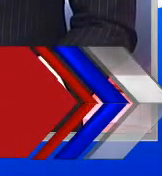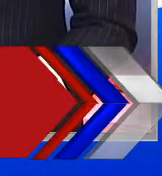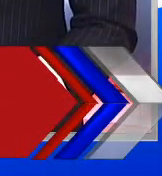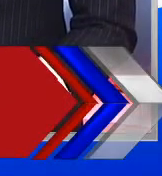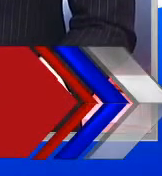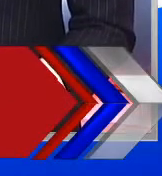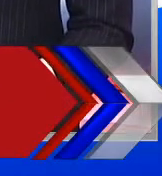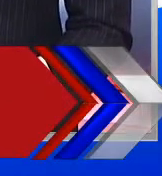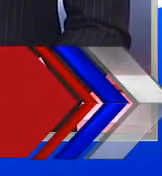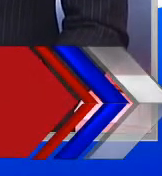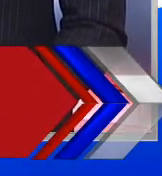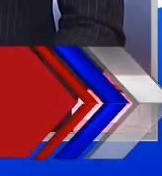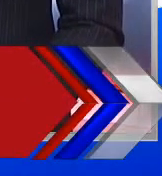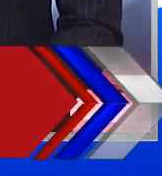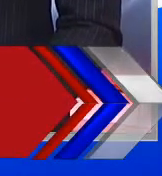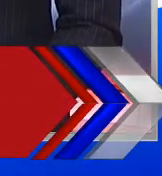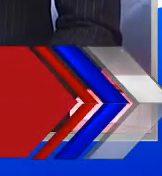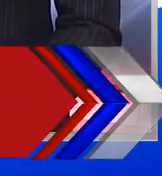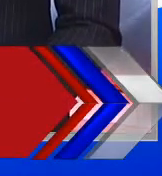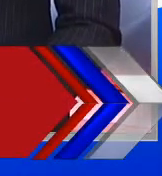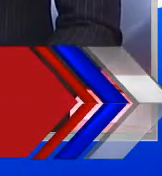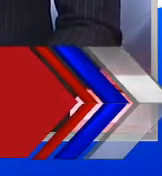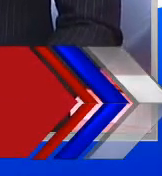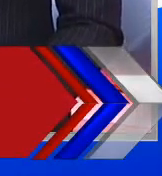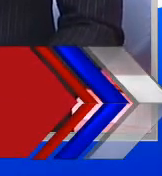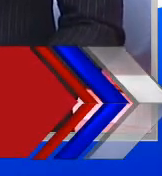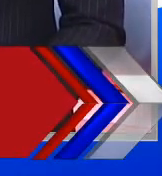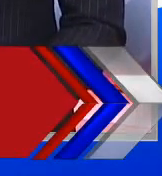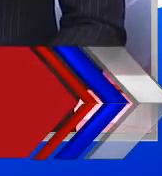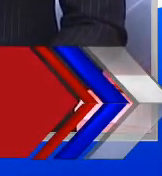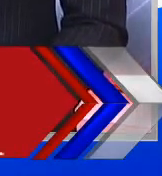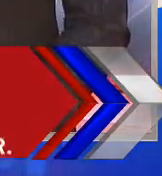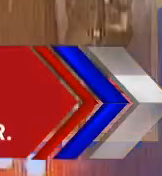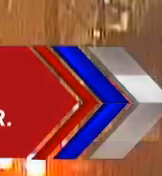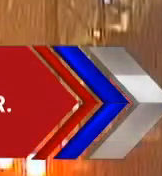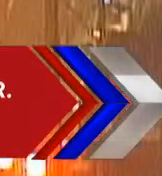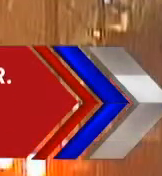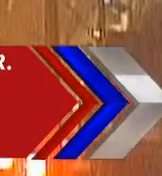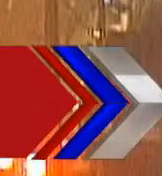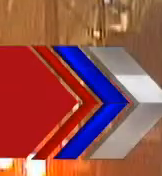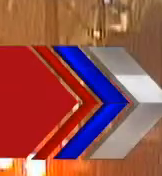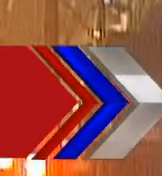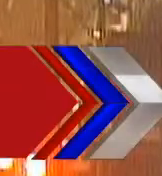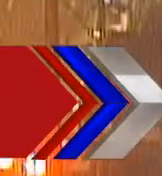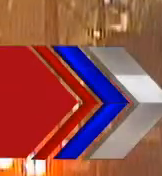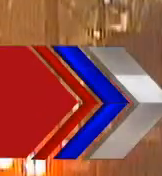Serbisyong totoo lamang. At dahil di natutulog ang balita, nakatutok kami 24 Oras.